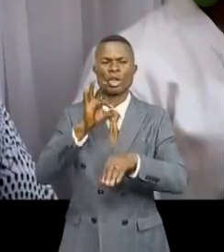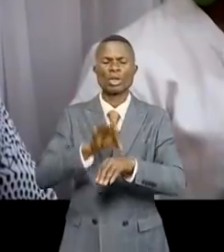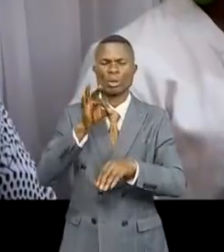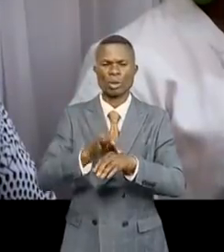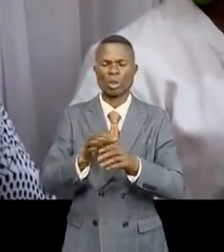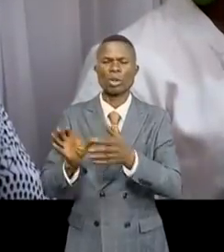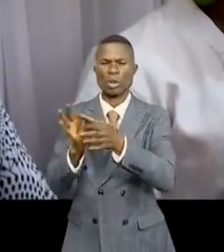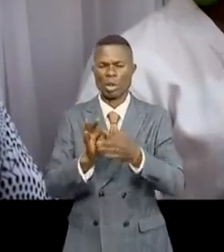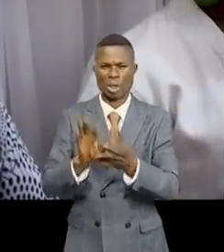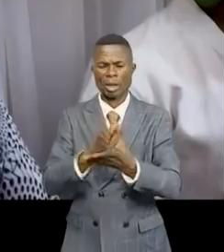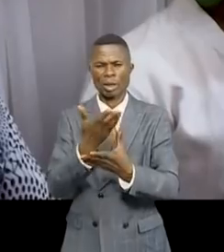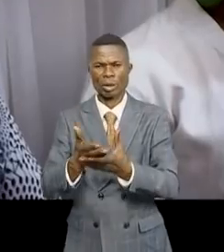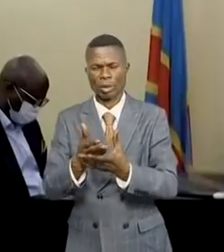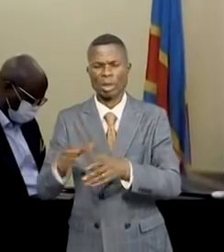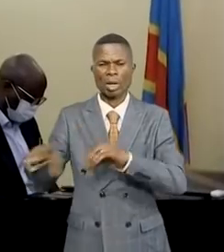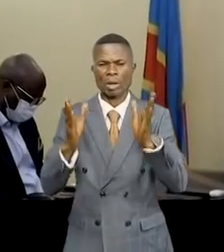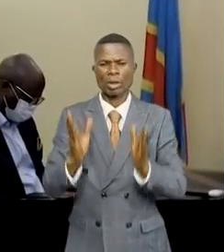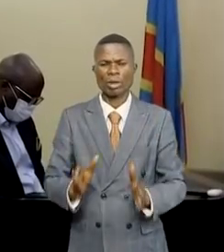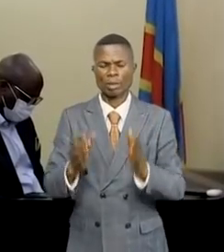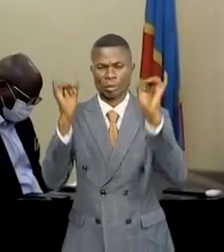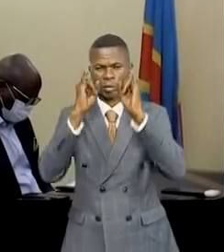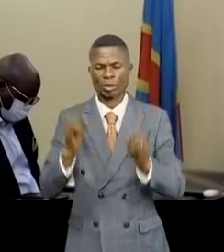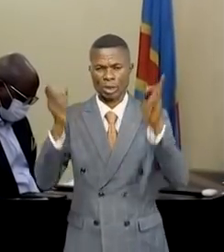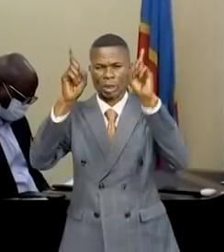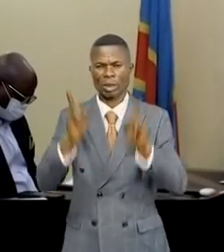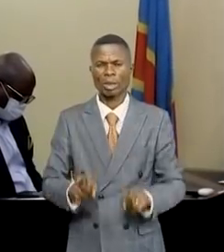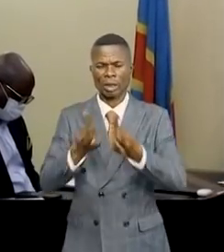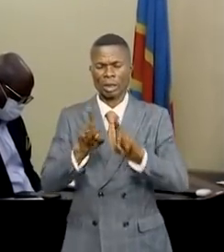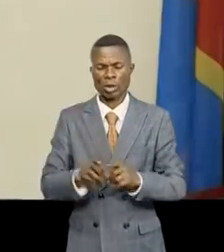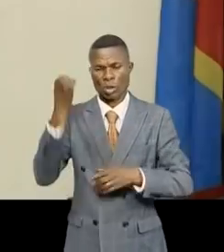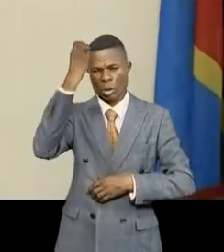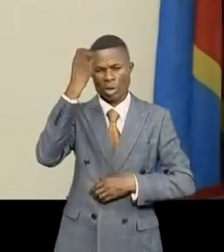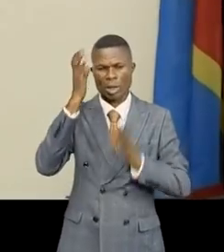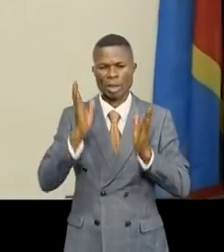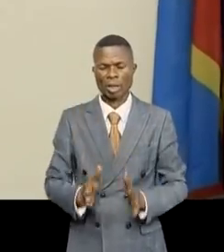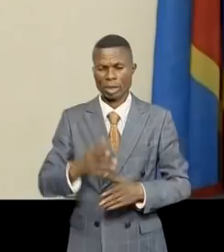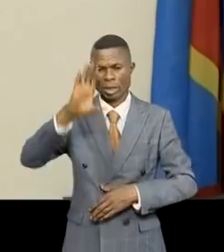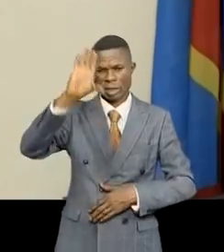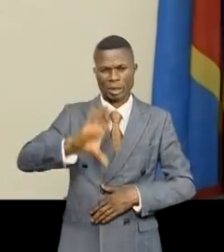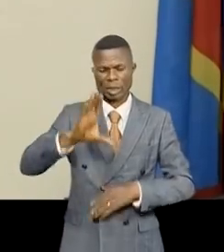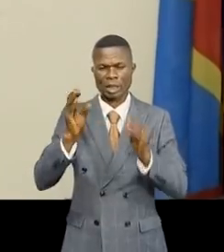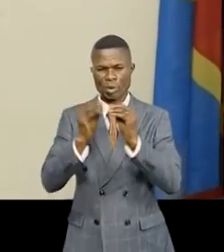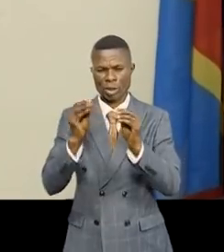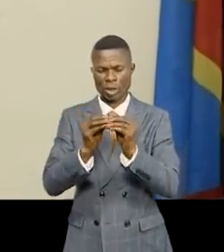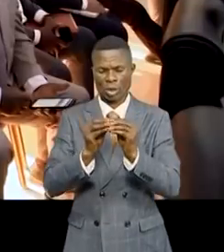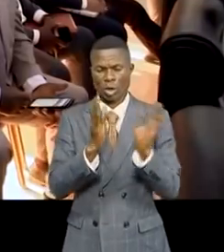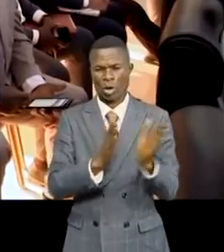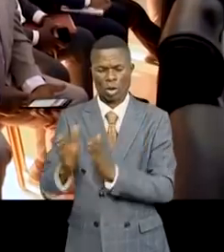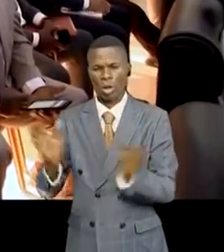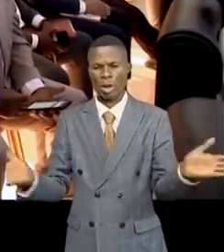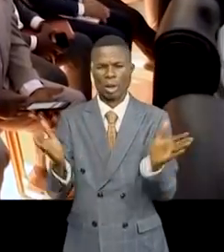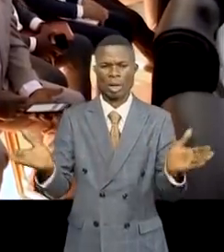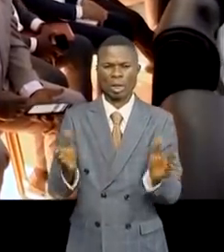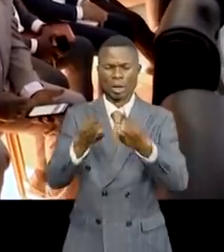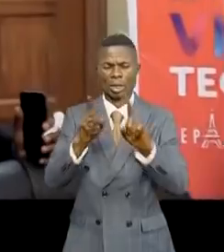de collaboration entre les acteurs numériques africains et européens. Pour ces 5e édition, il est prévu le renforcement